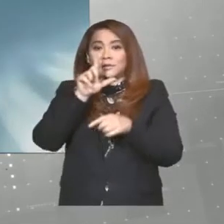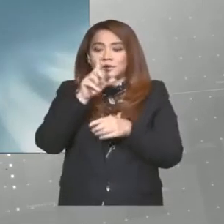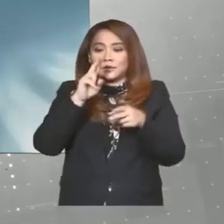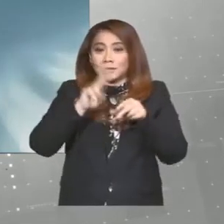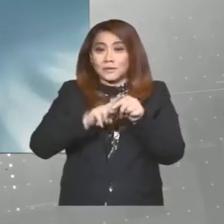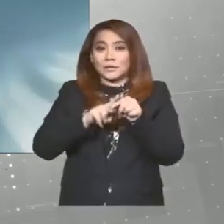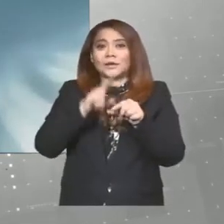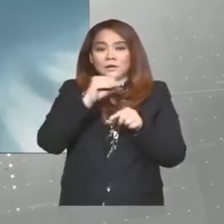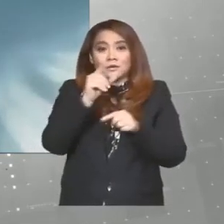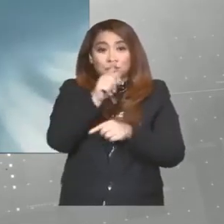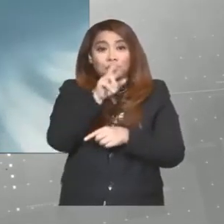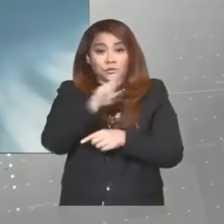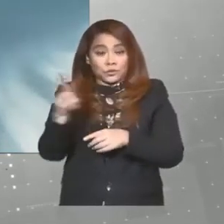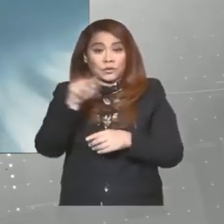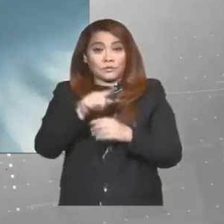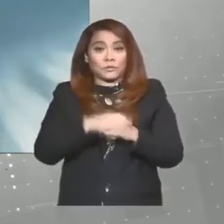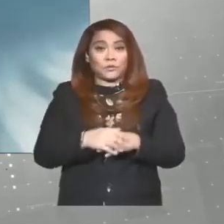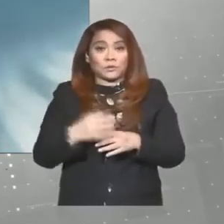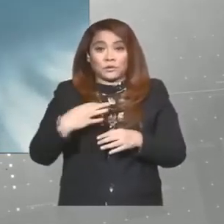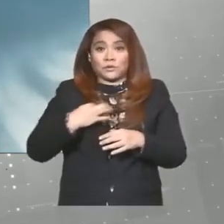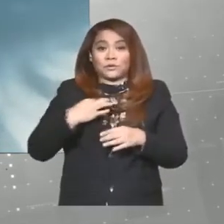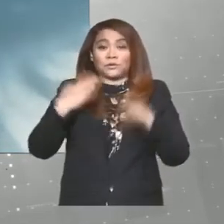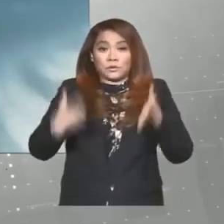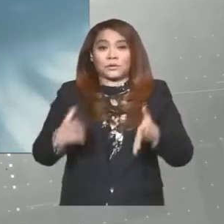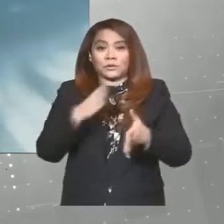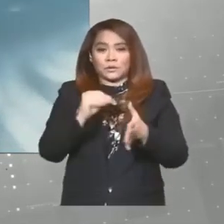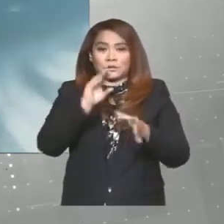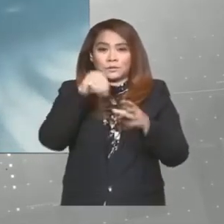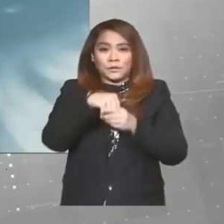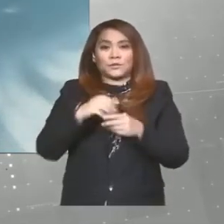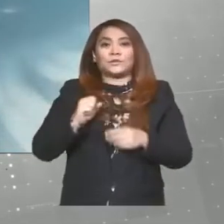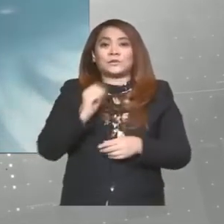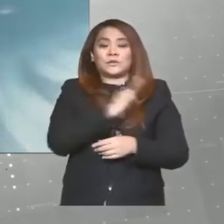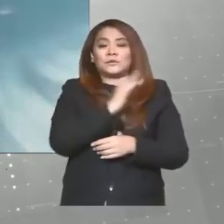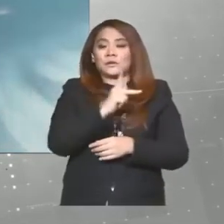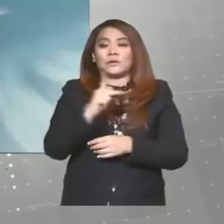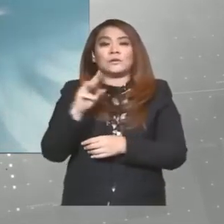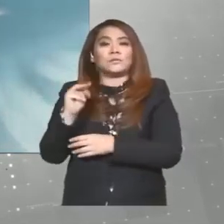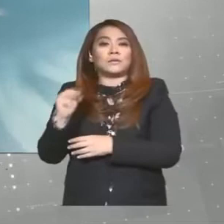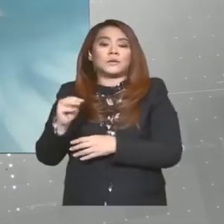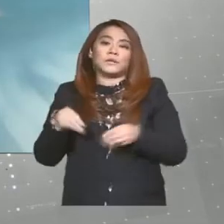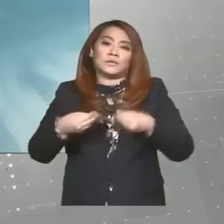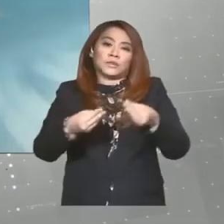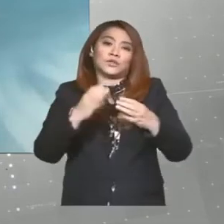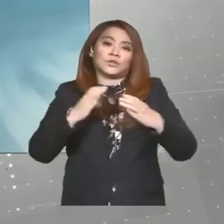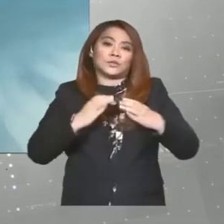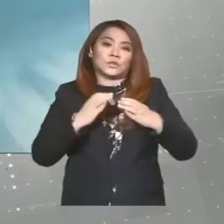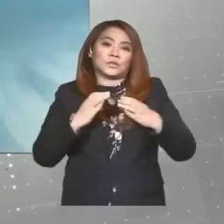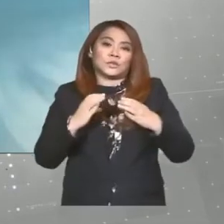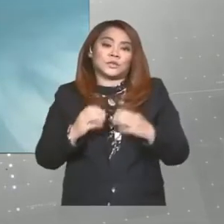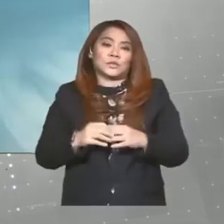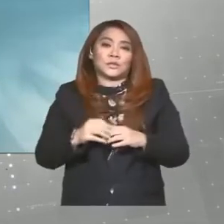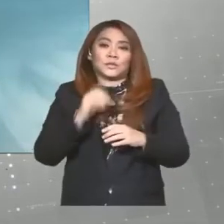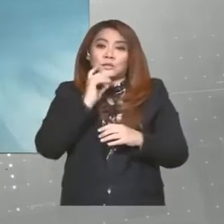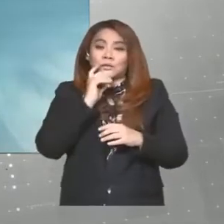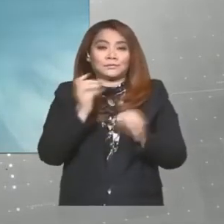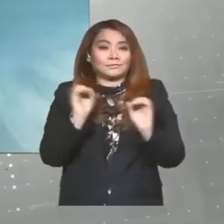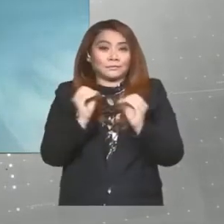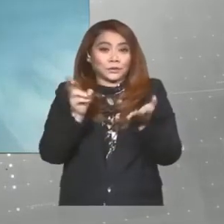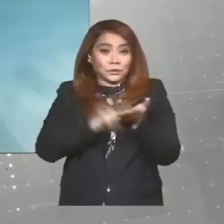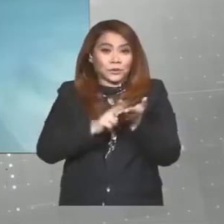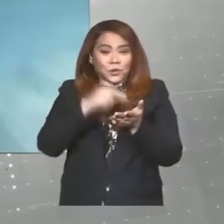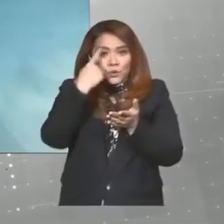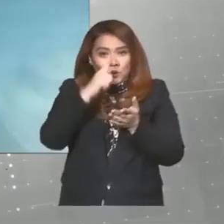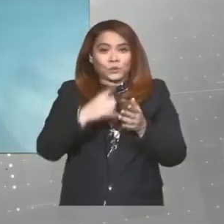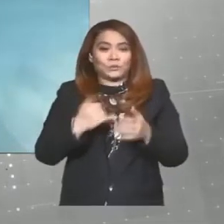1000 sukarelawan termasuk kaki tangan kkmmmm yang akan diberi cuti tanpa rekod membolehkan mereka turun